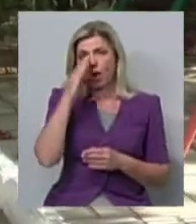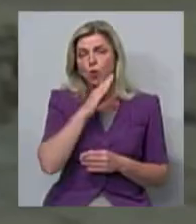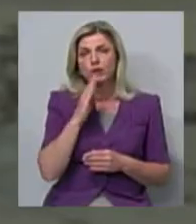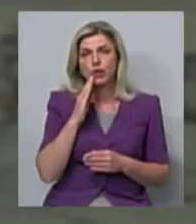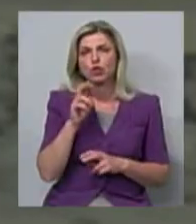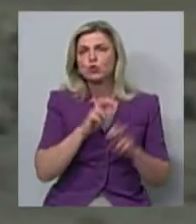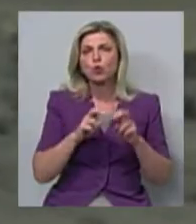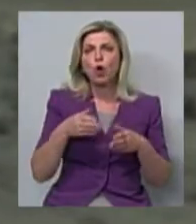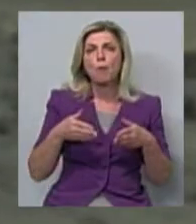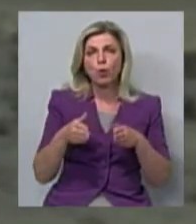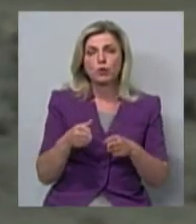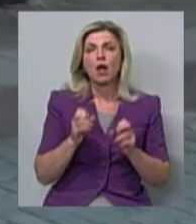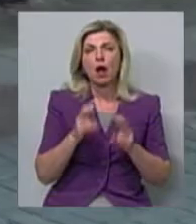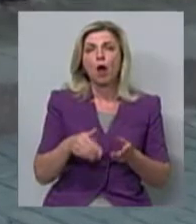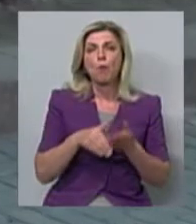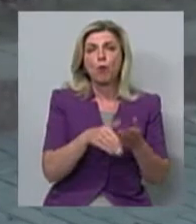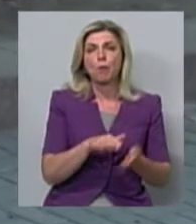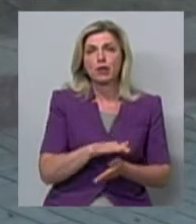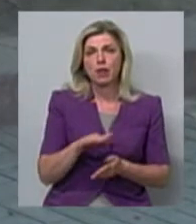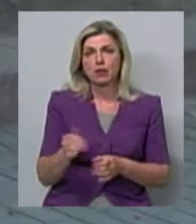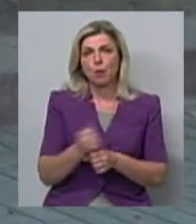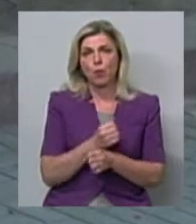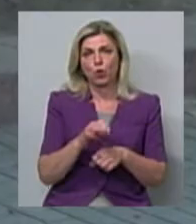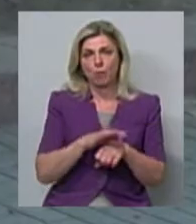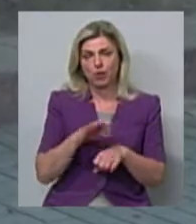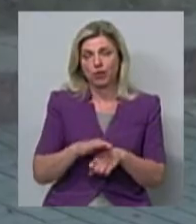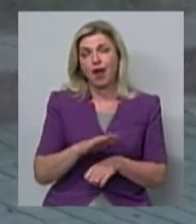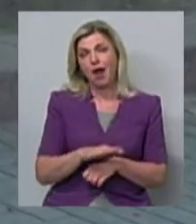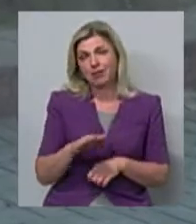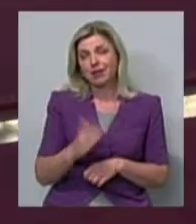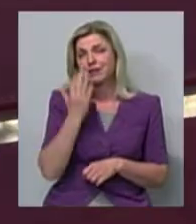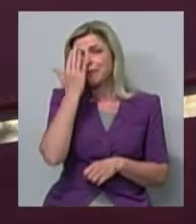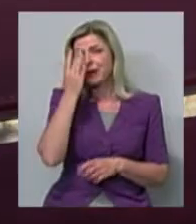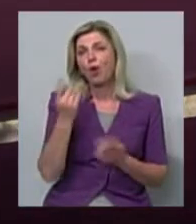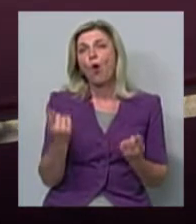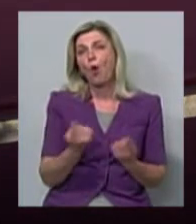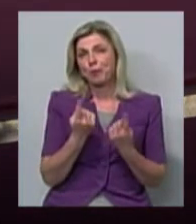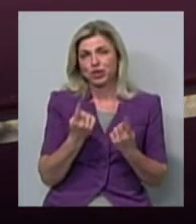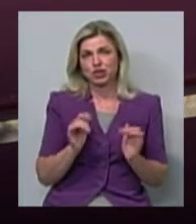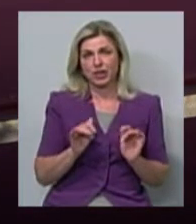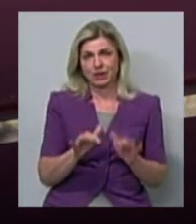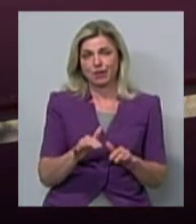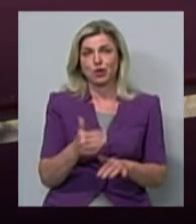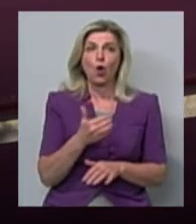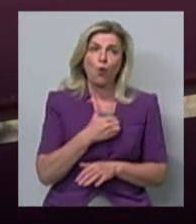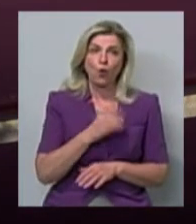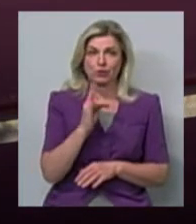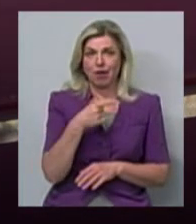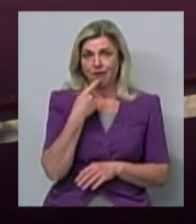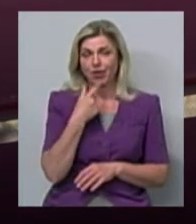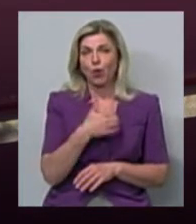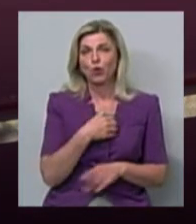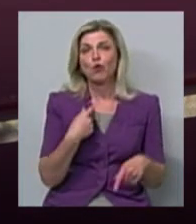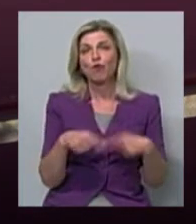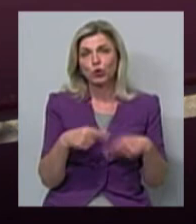своїм дітям впоратися з цією недугою, хлопці мріють про звичайні буденні речі. Хочу футбол грати,